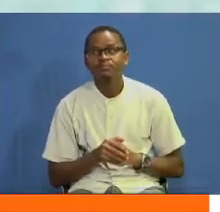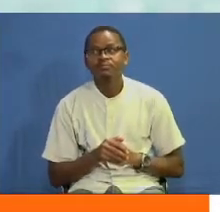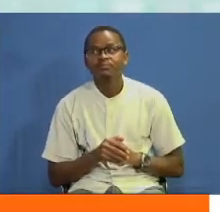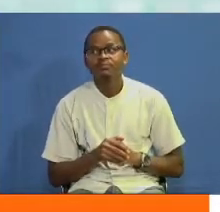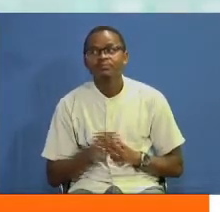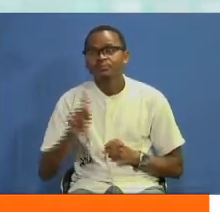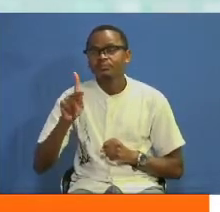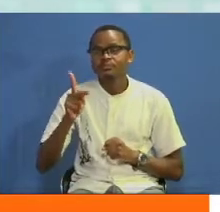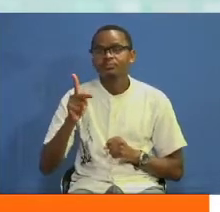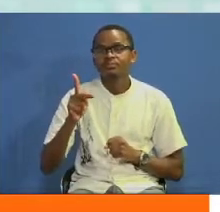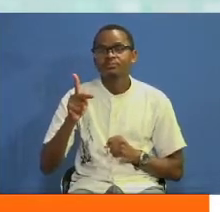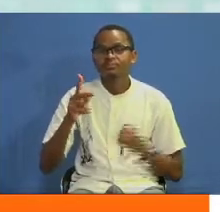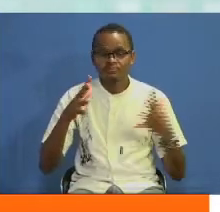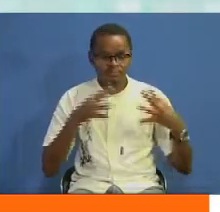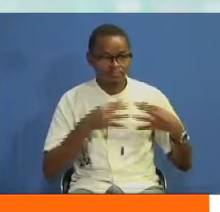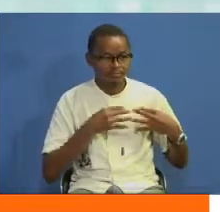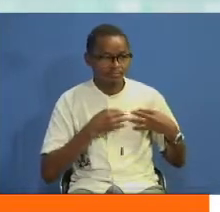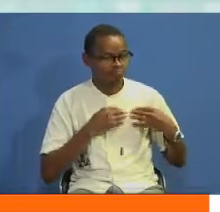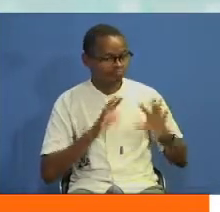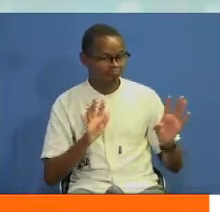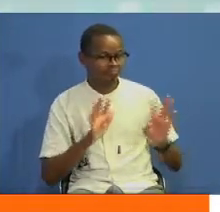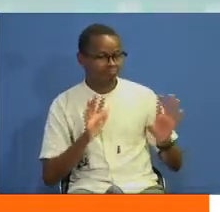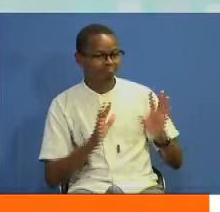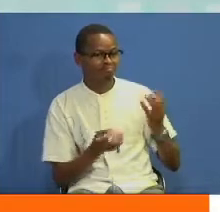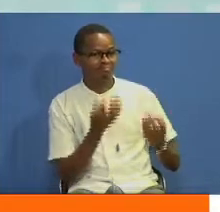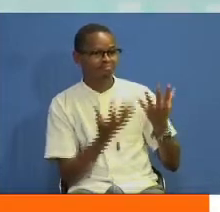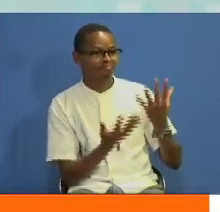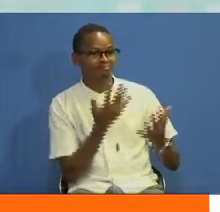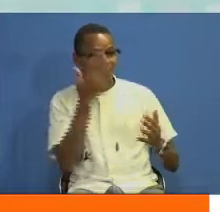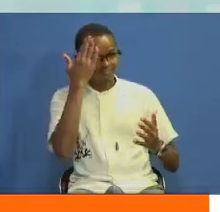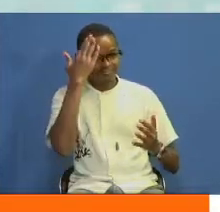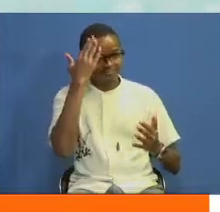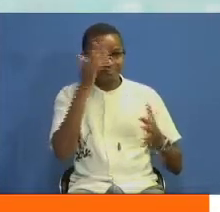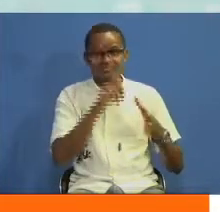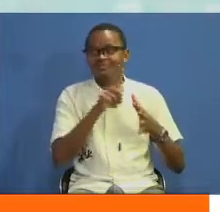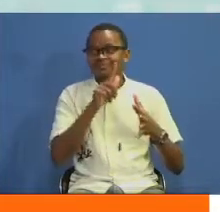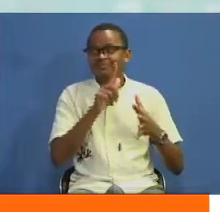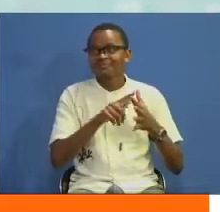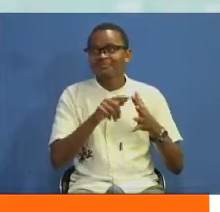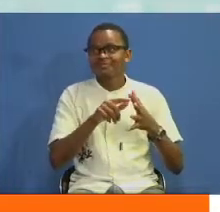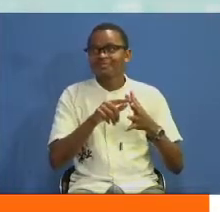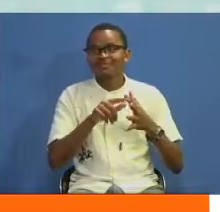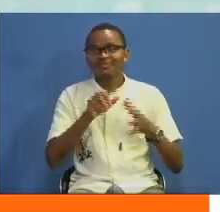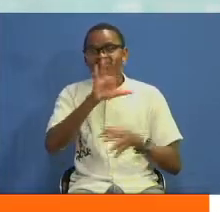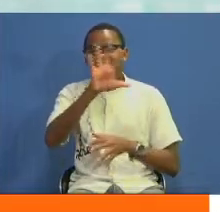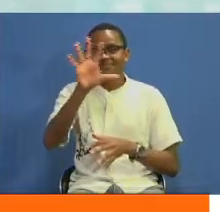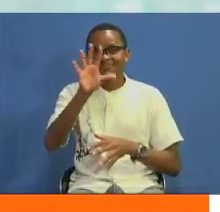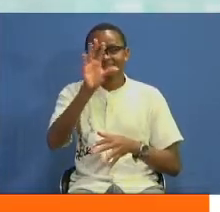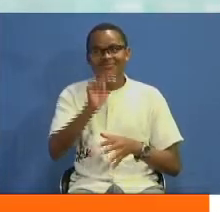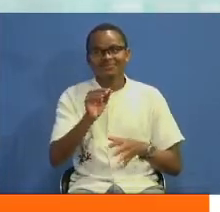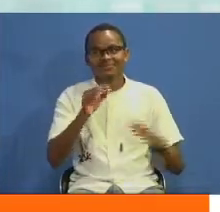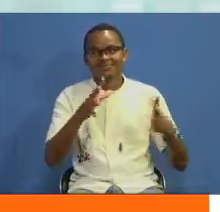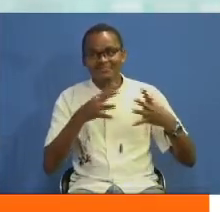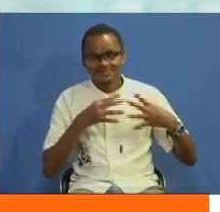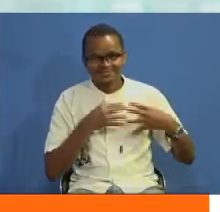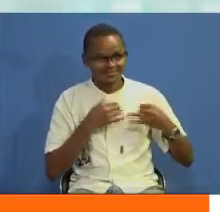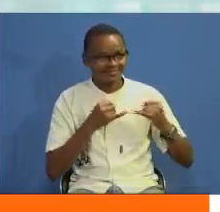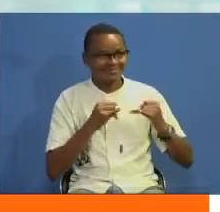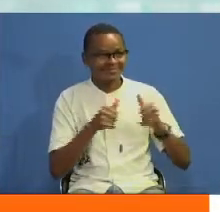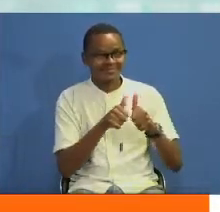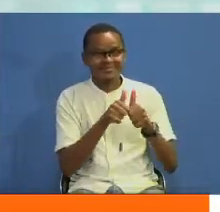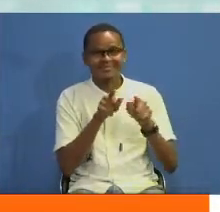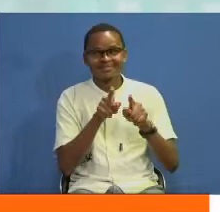Okay, Kenya hairuhusu kukuza bangi, lakini kama unataka basi mataifa mengine ya Afrika yamekubali. Cheza kama